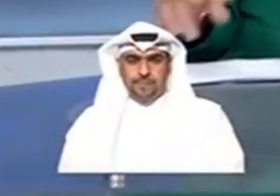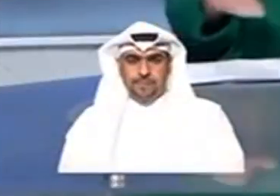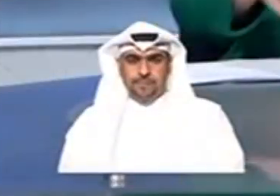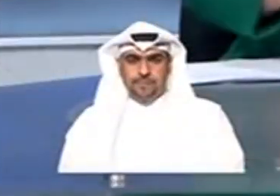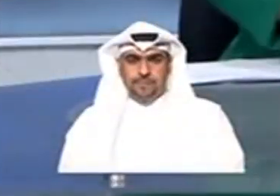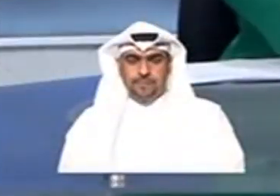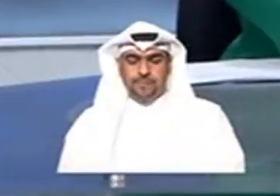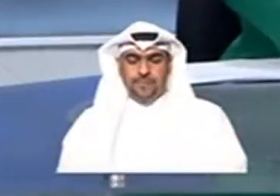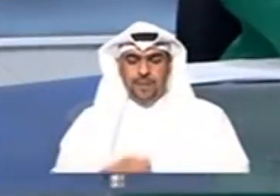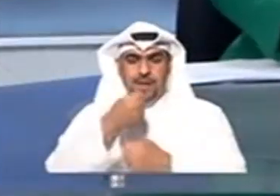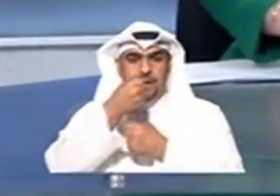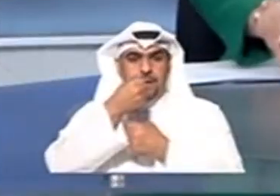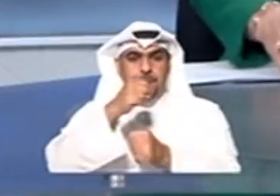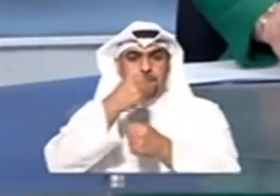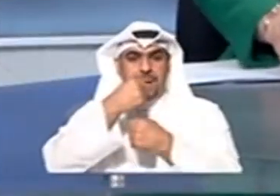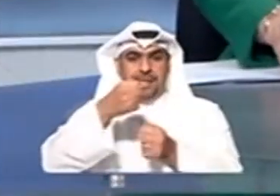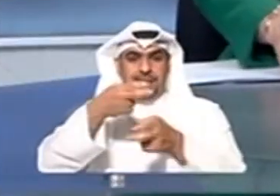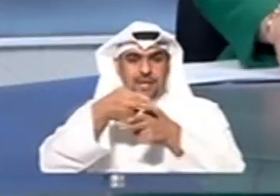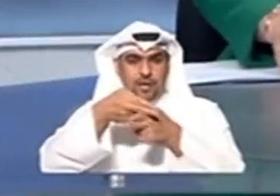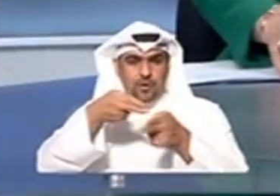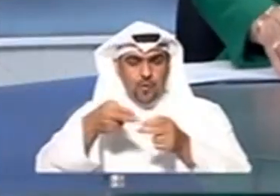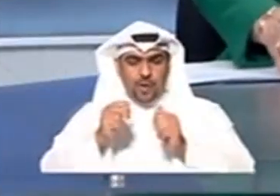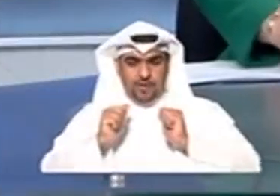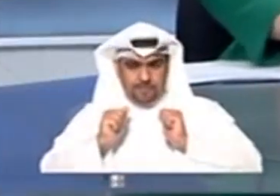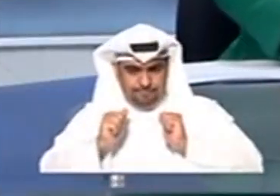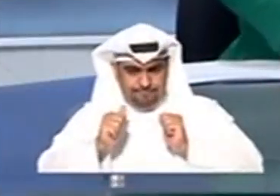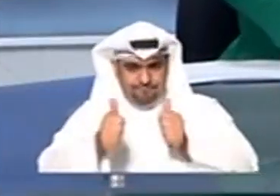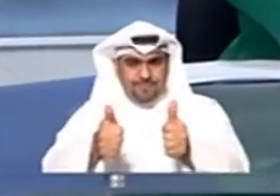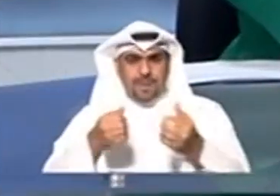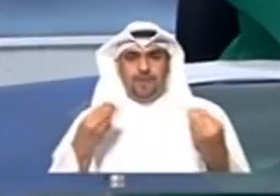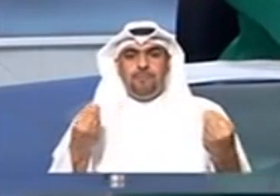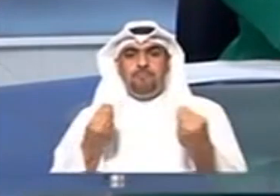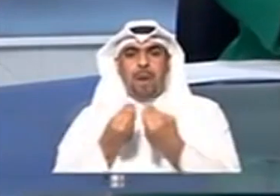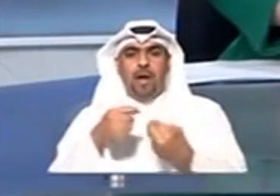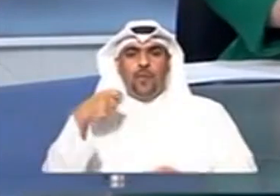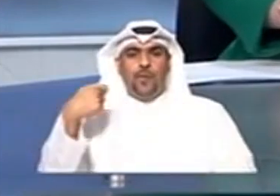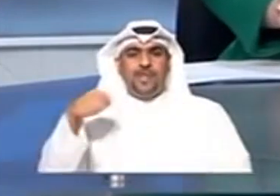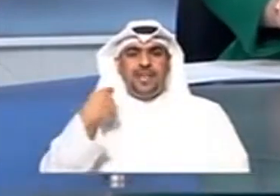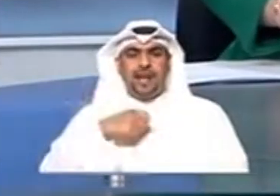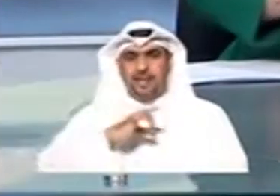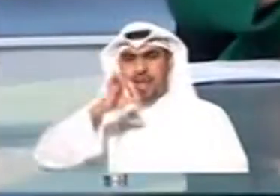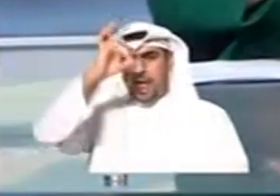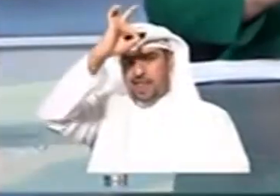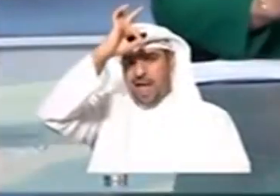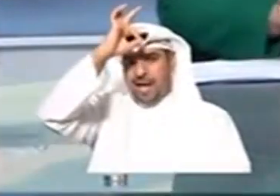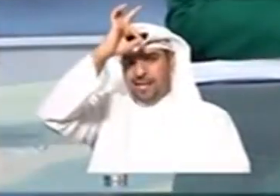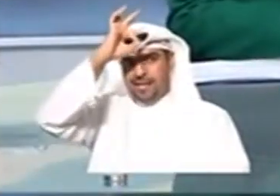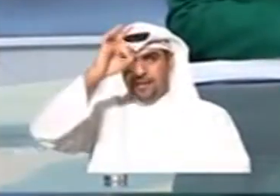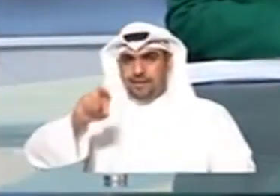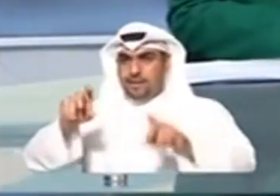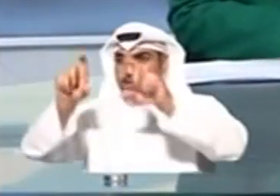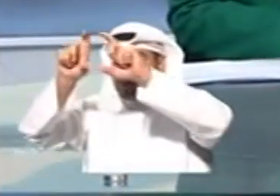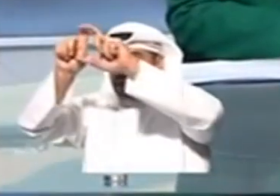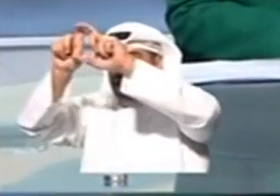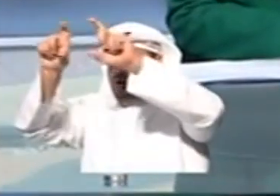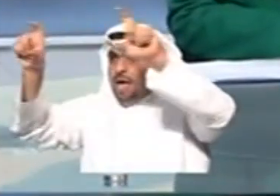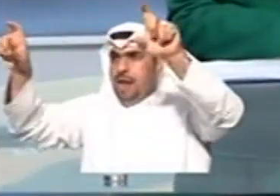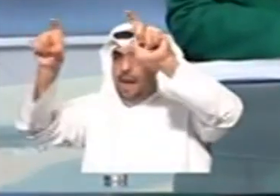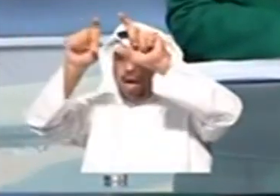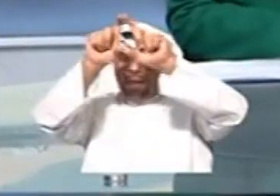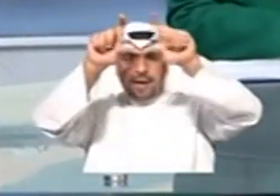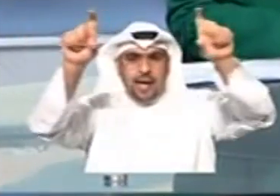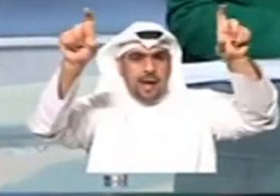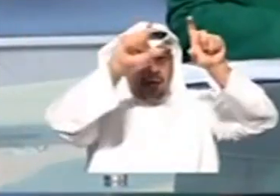بدأت بلدية الكويت بالتعاون مع وزارة الداخلية بإزالة الإعلانات الانتخابية المخالفة لمرشحي مجلس الأمة